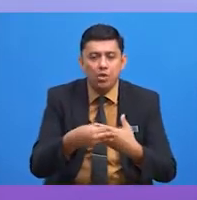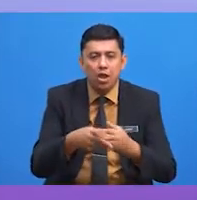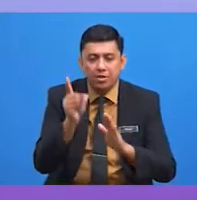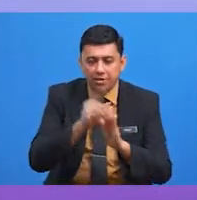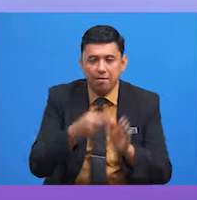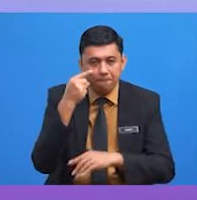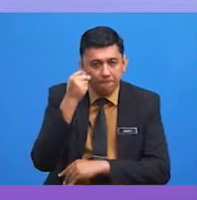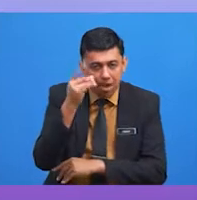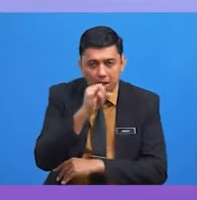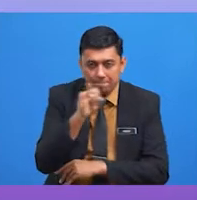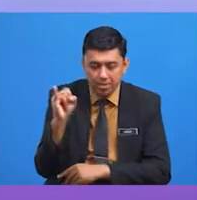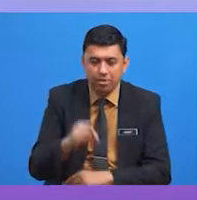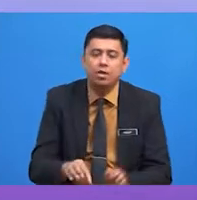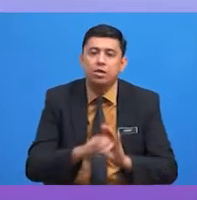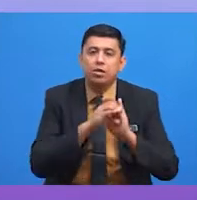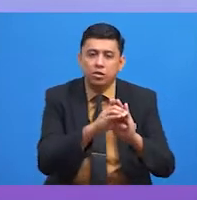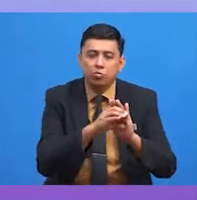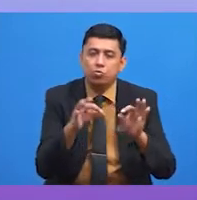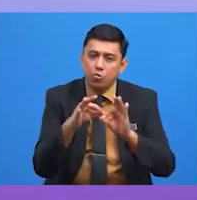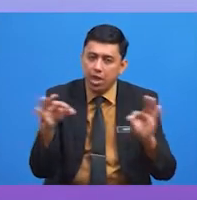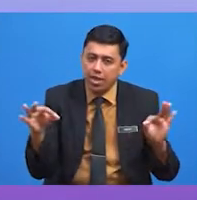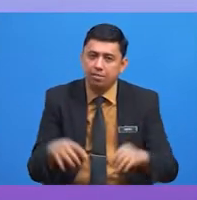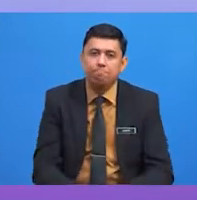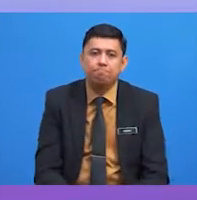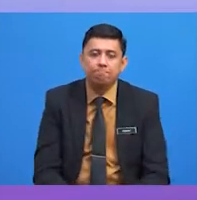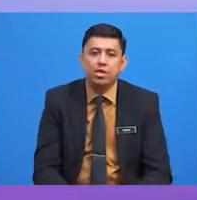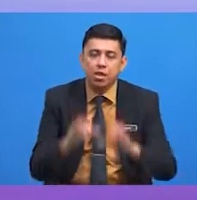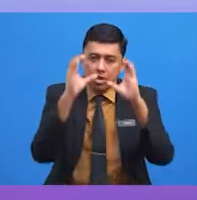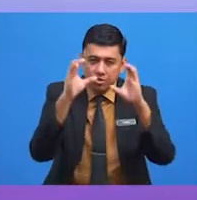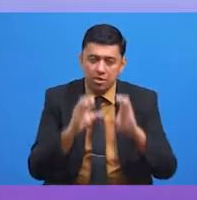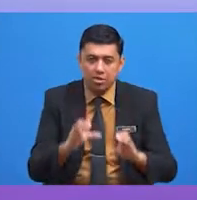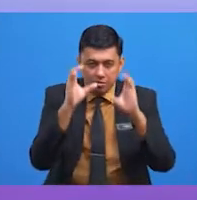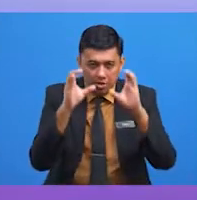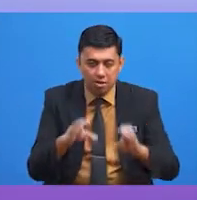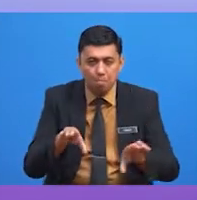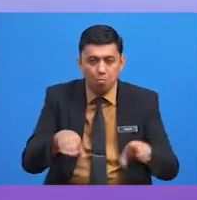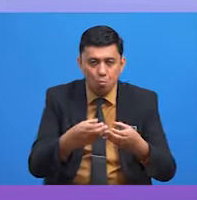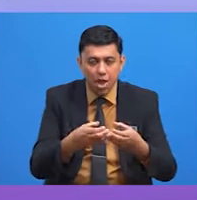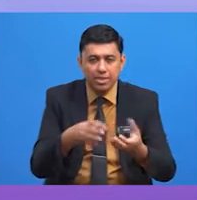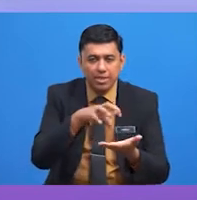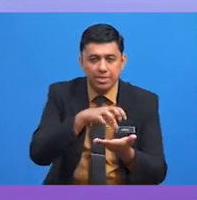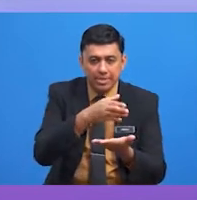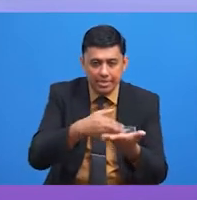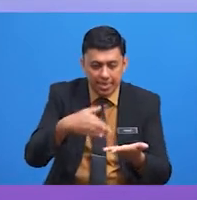difahami. Contoh ayat, cara-cara membuat